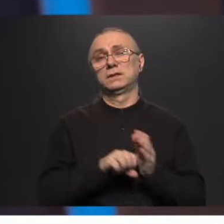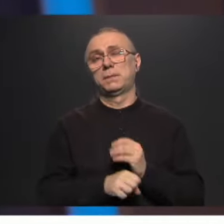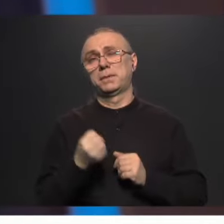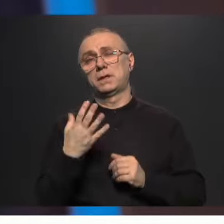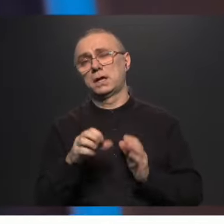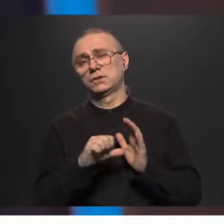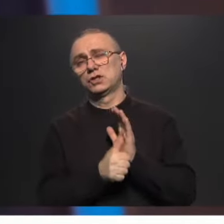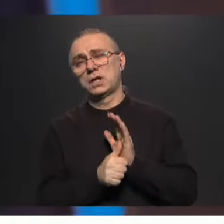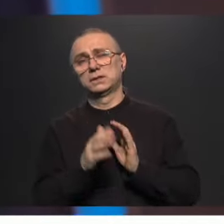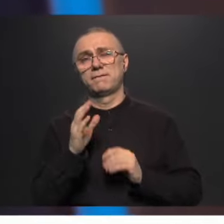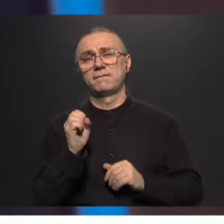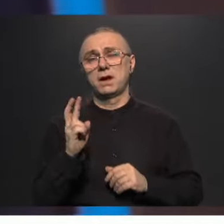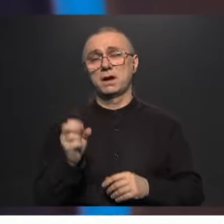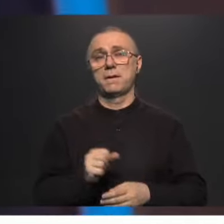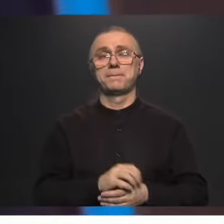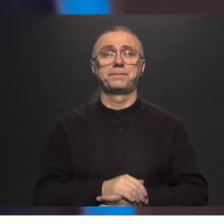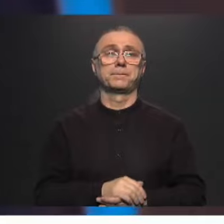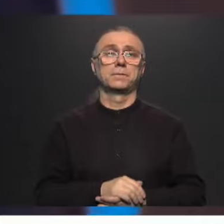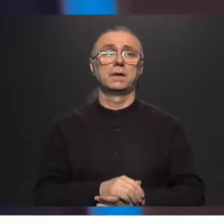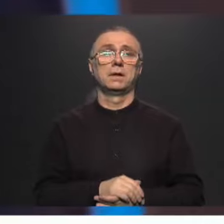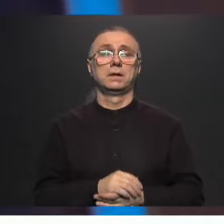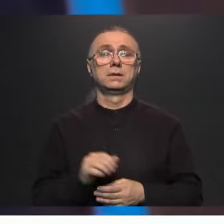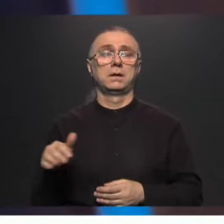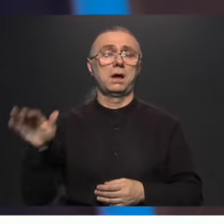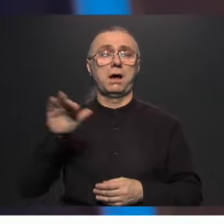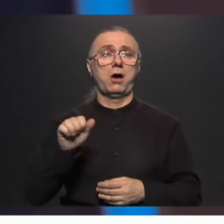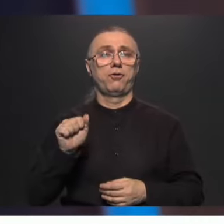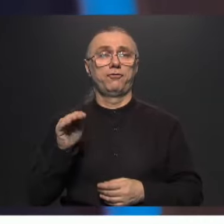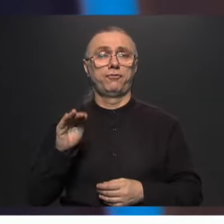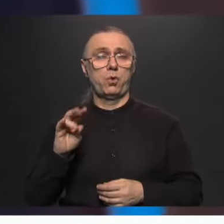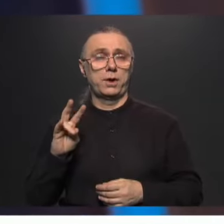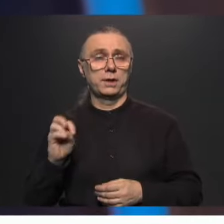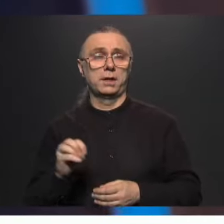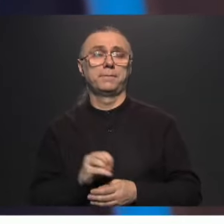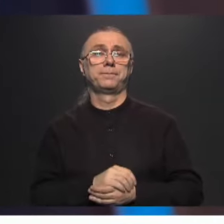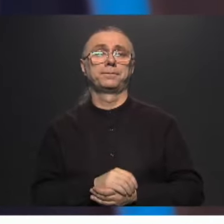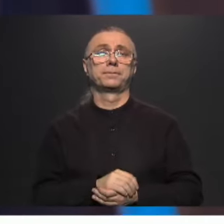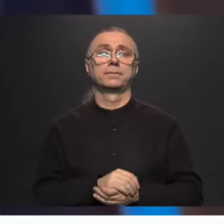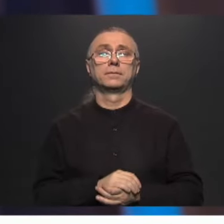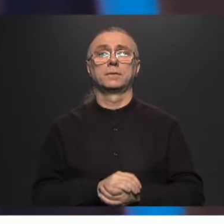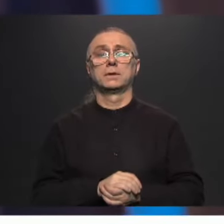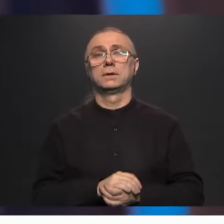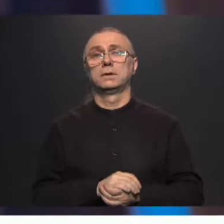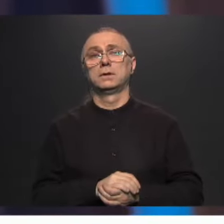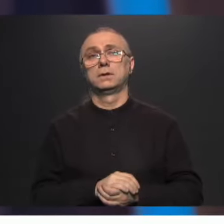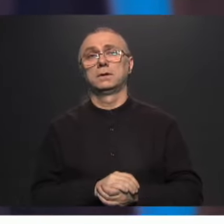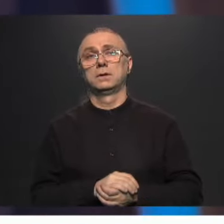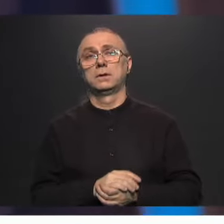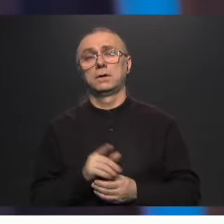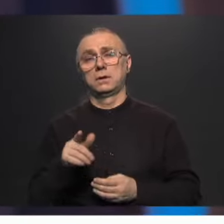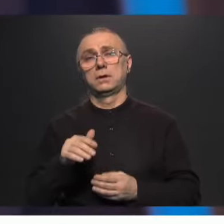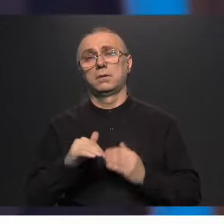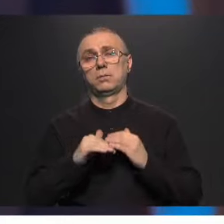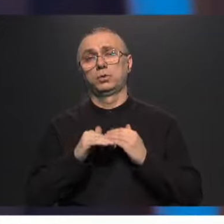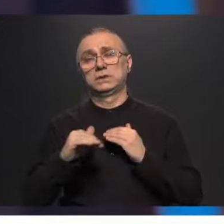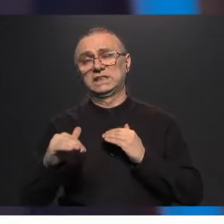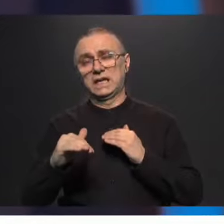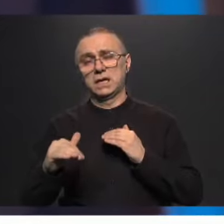начале 16 века. На Афоне она, если не ошибаюсь, по-моему, на Афоне она появилась первой. Просто пустынники не стригли